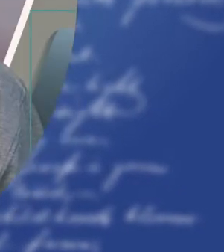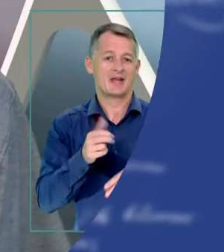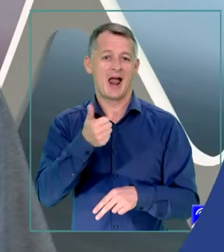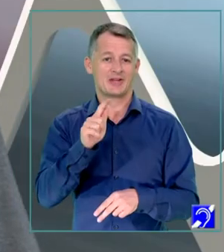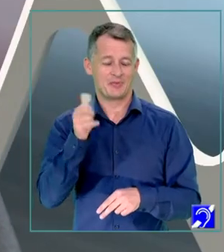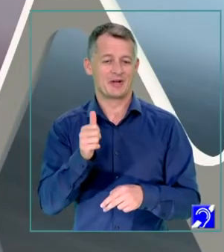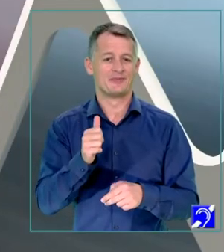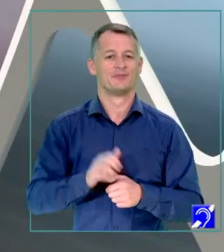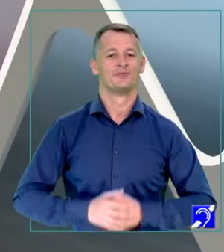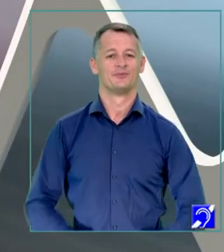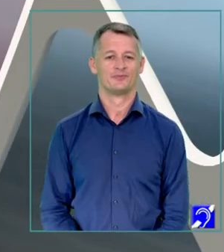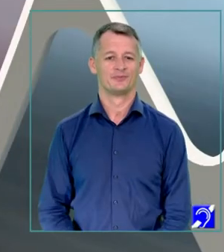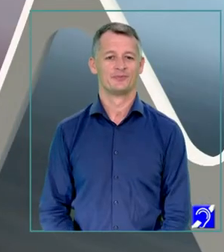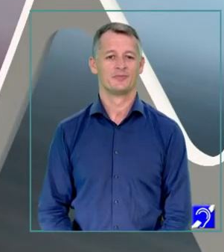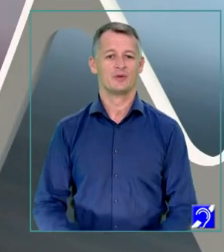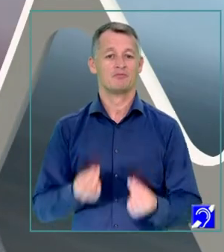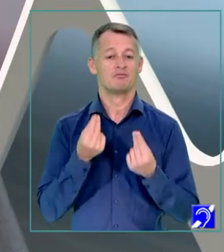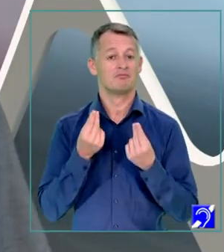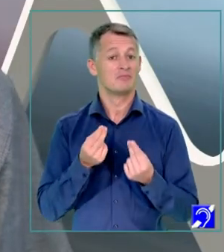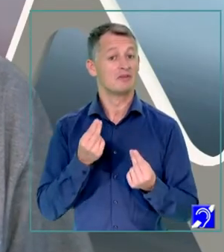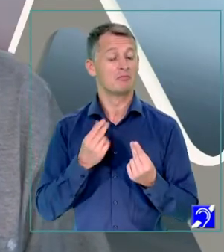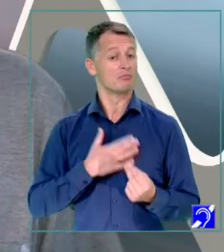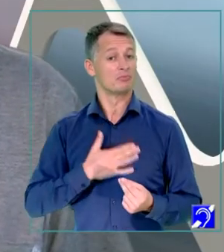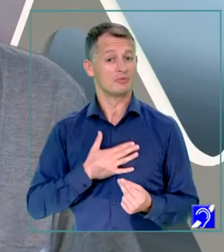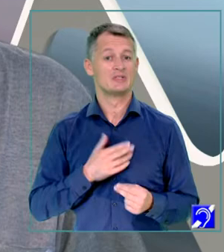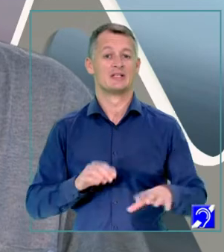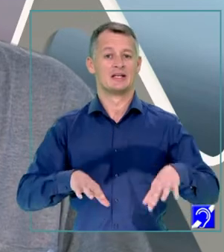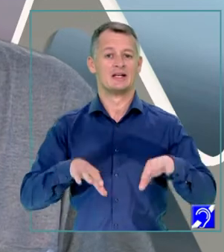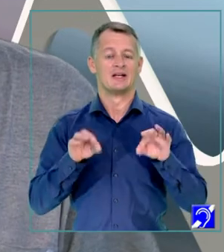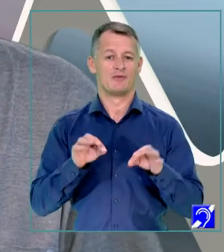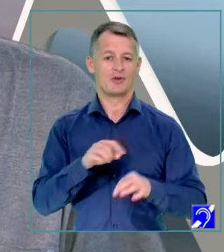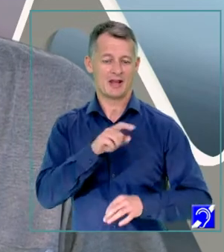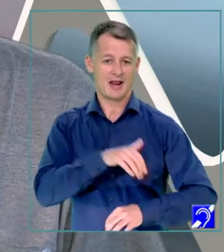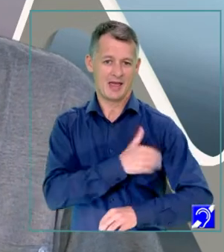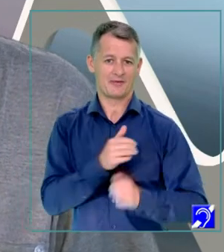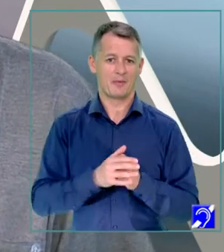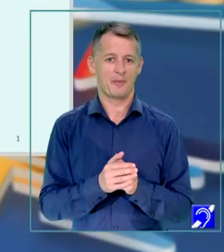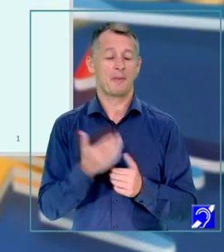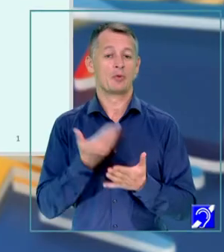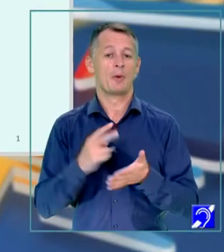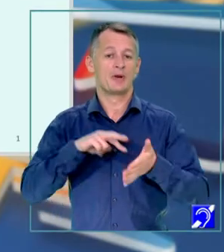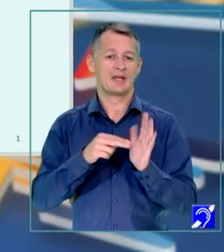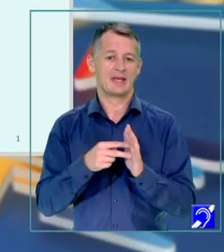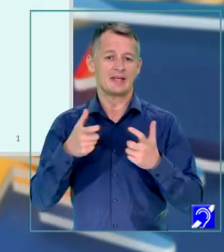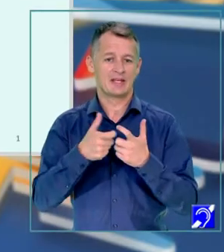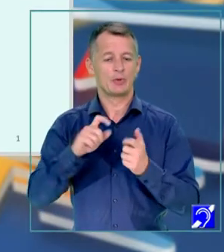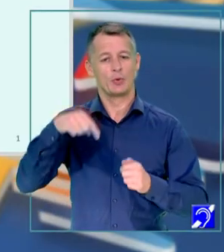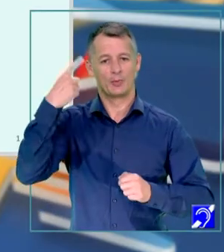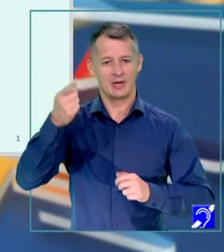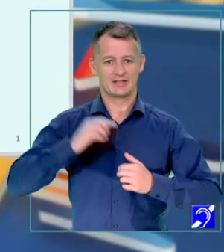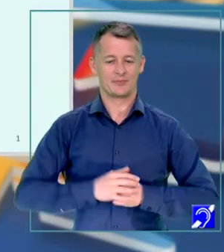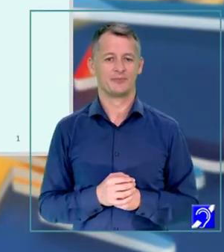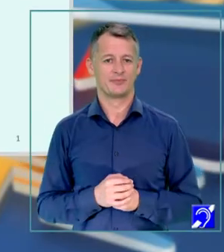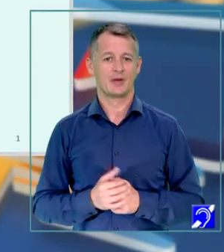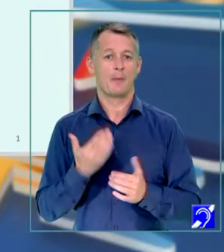Buna dimineata dragele vine întâlnim în cadrul emisiunii talie scoală pentru a pregăti mai bine examene care urmează pentru